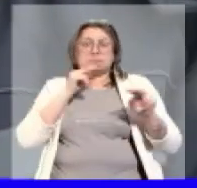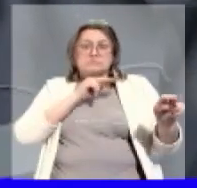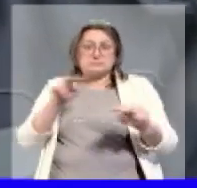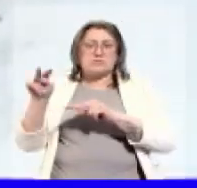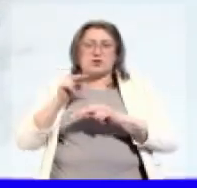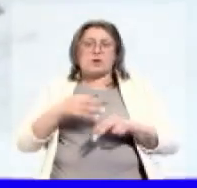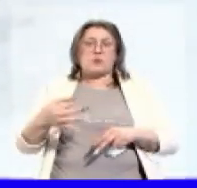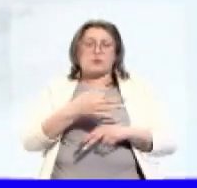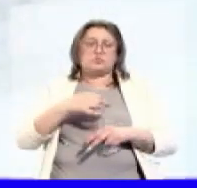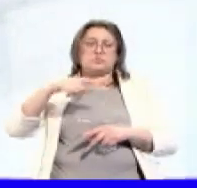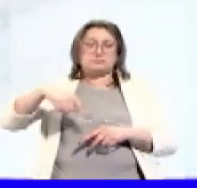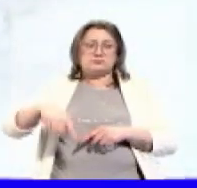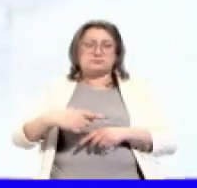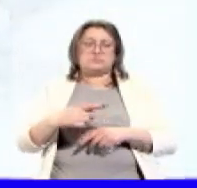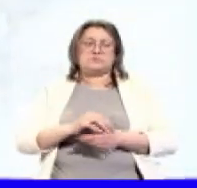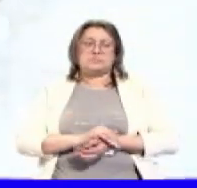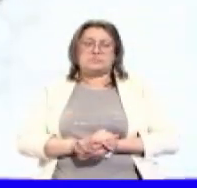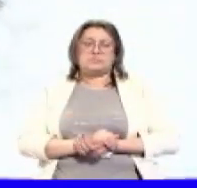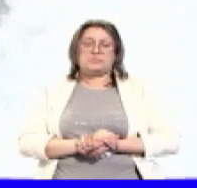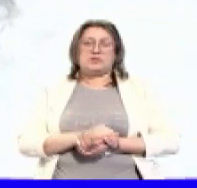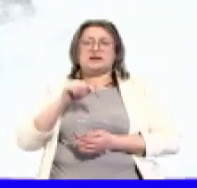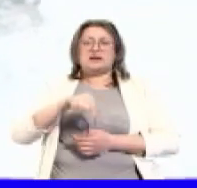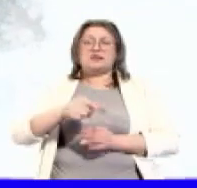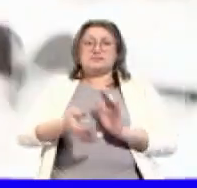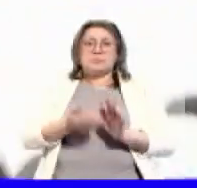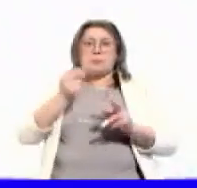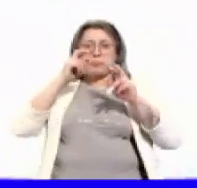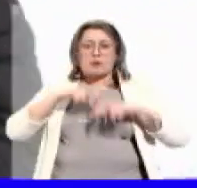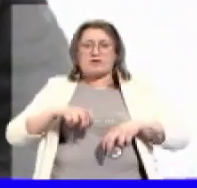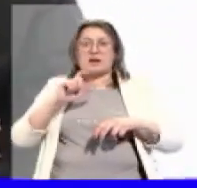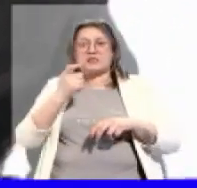химиялық құрамын анықтап, судағы балықтардың орналасу тығыздығын тексерді.